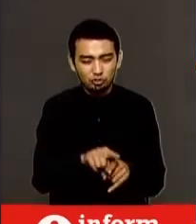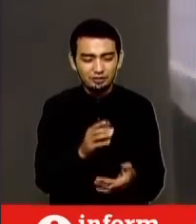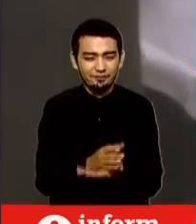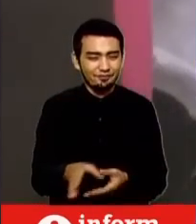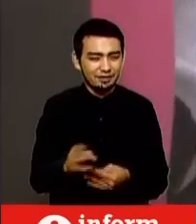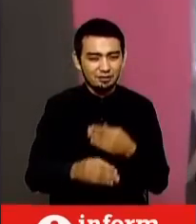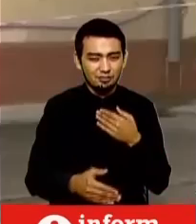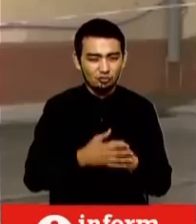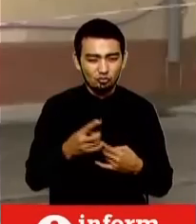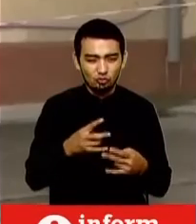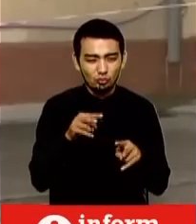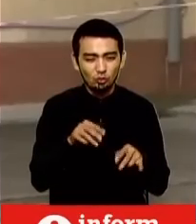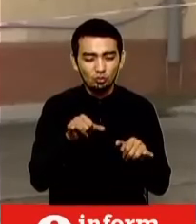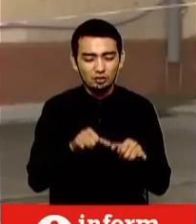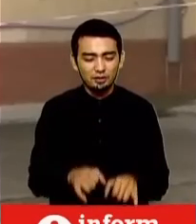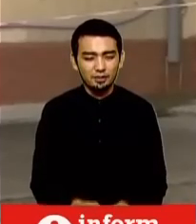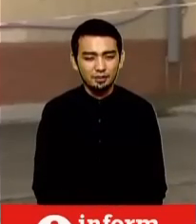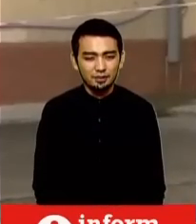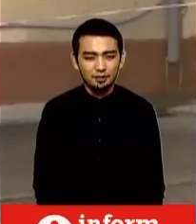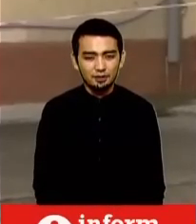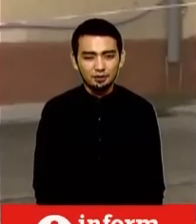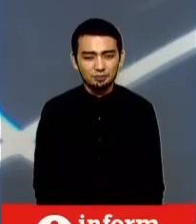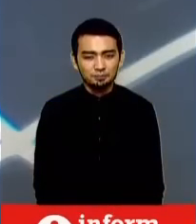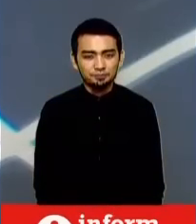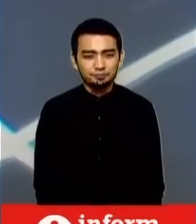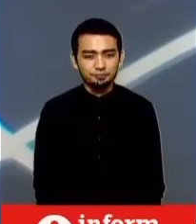Нұрайын Рахай, Дәулетбай Нұрмахан, Информ Бюро.